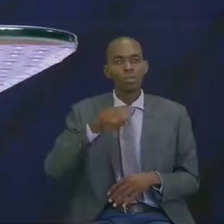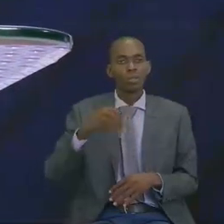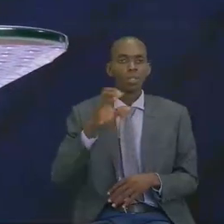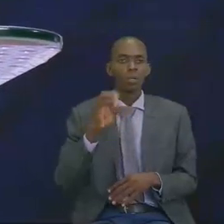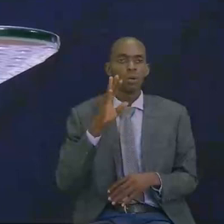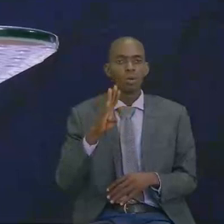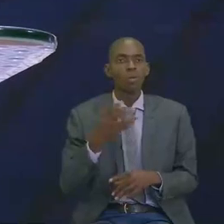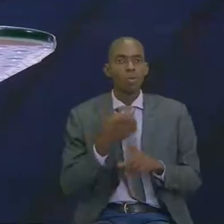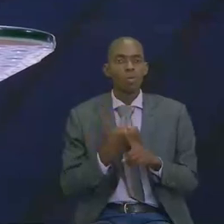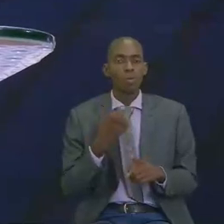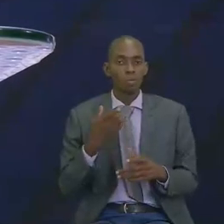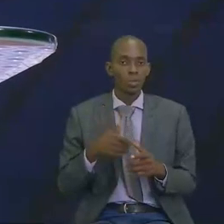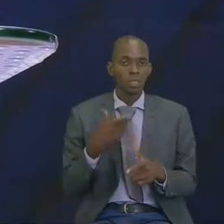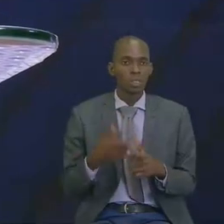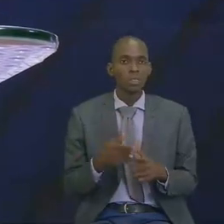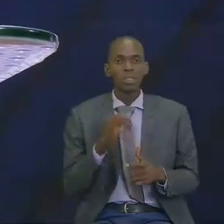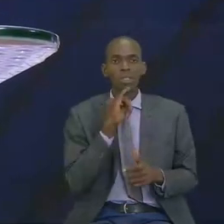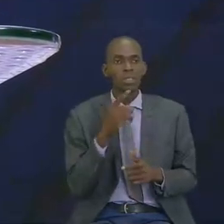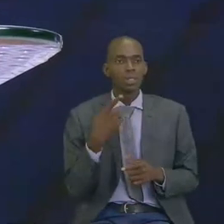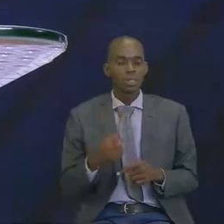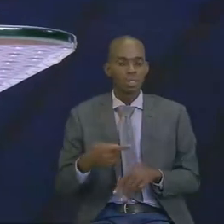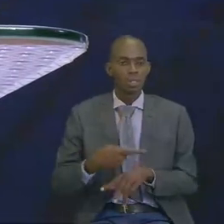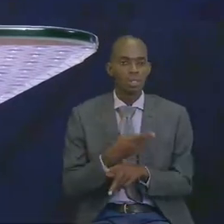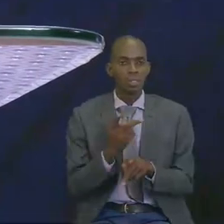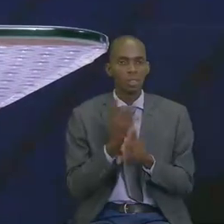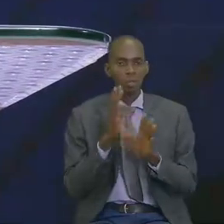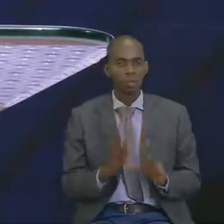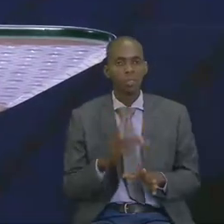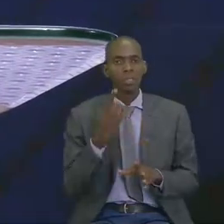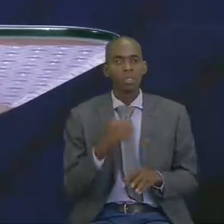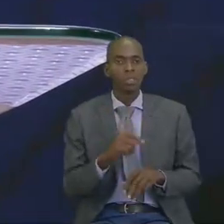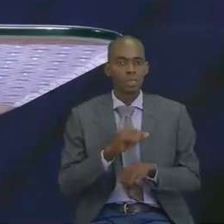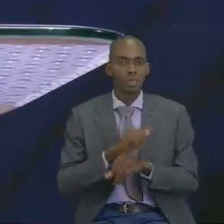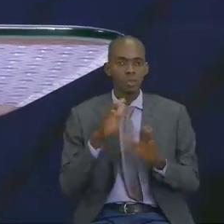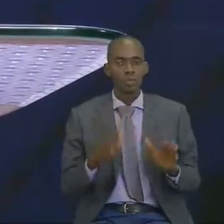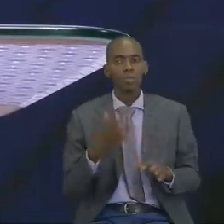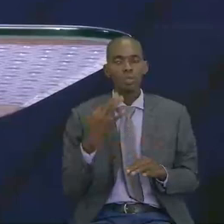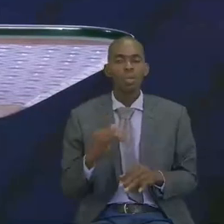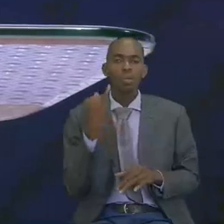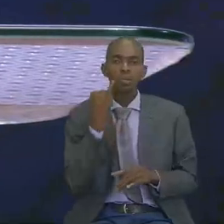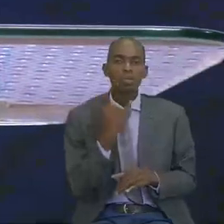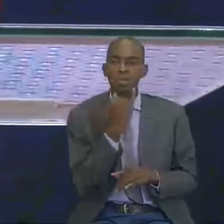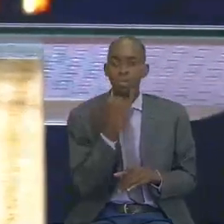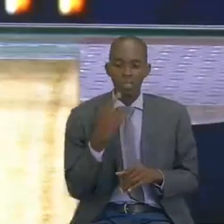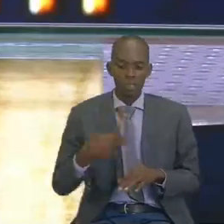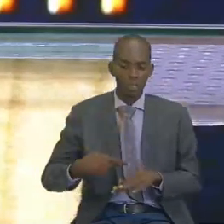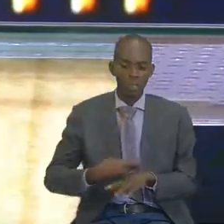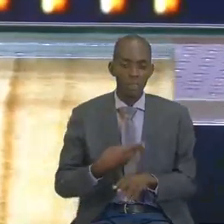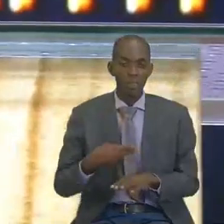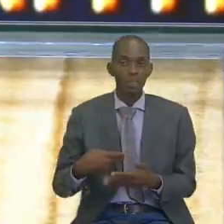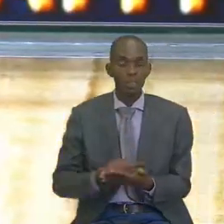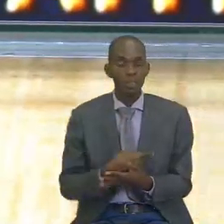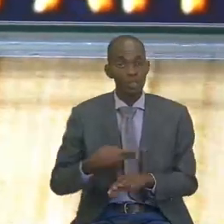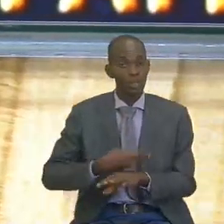ainsi devenu le berger, le rocher d'Israël. Il est devenu